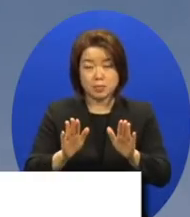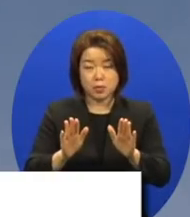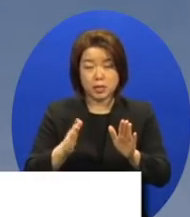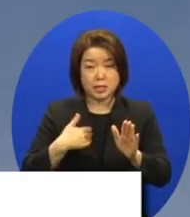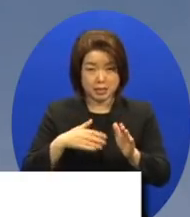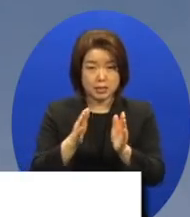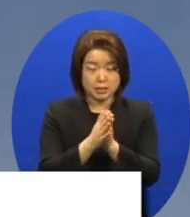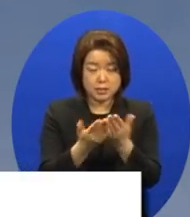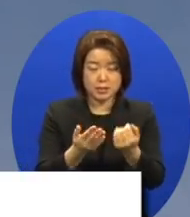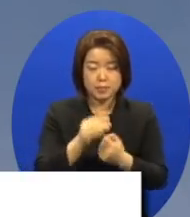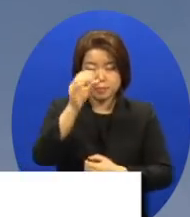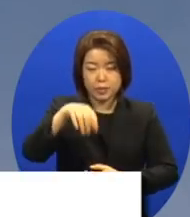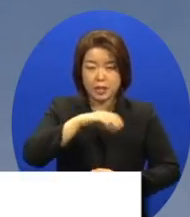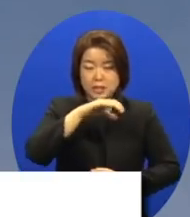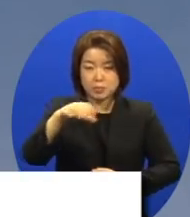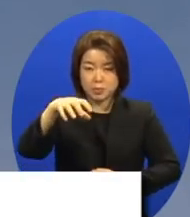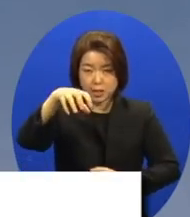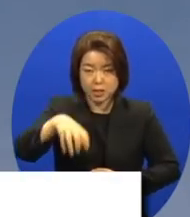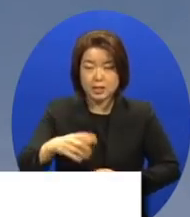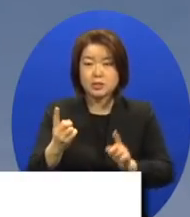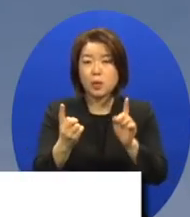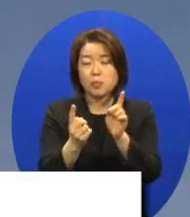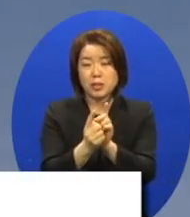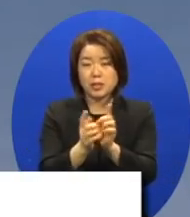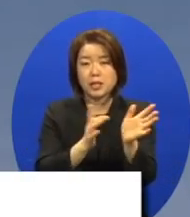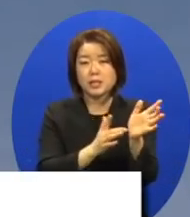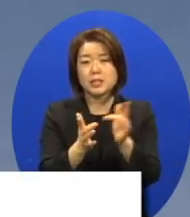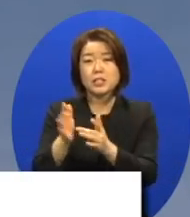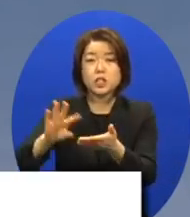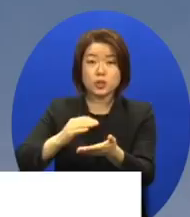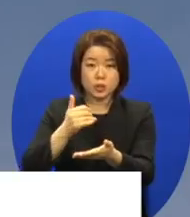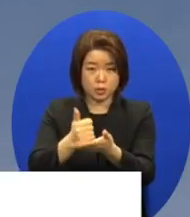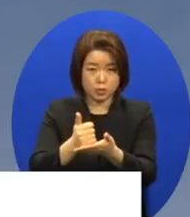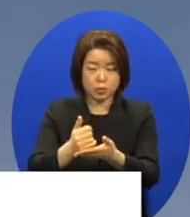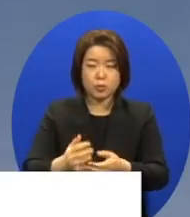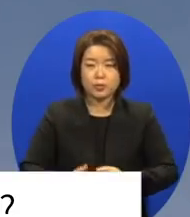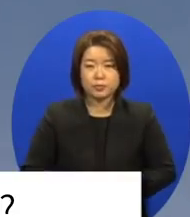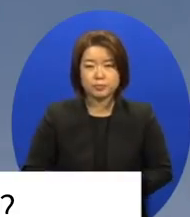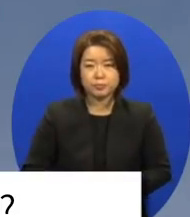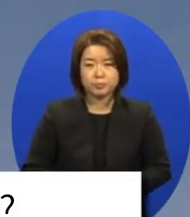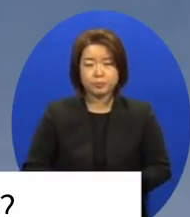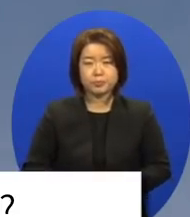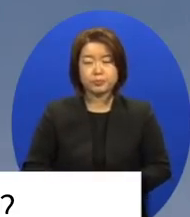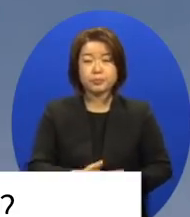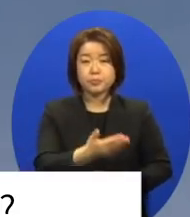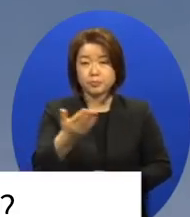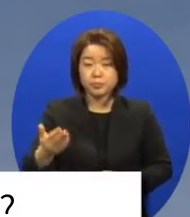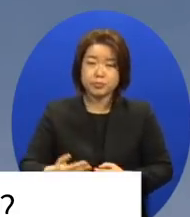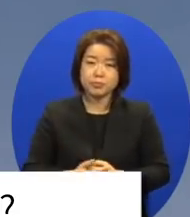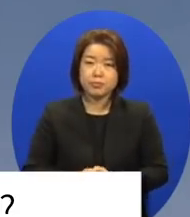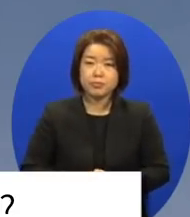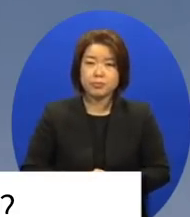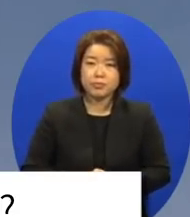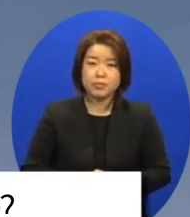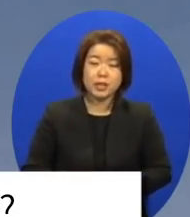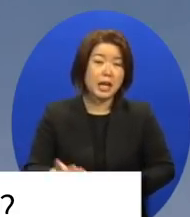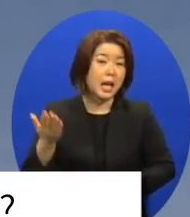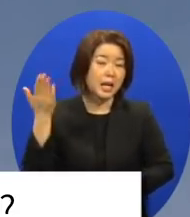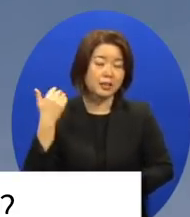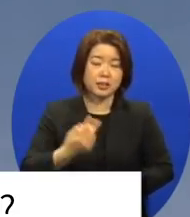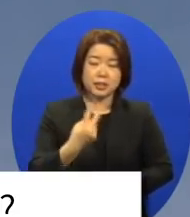책입니다 십자가에서 만난 예수 그리스도 입니다 여러분 지난